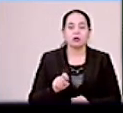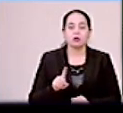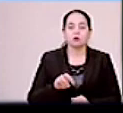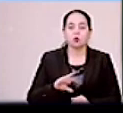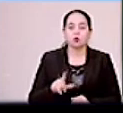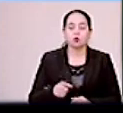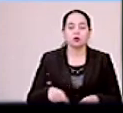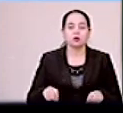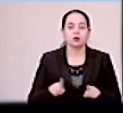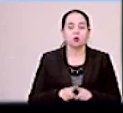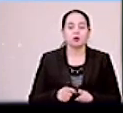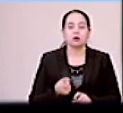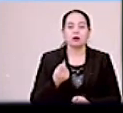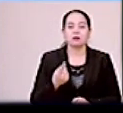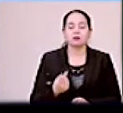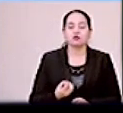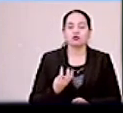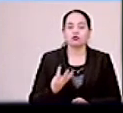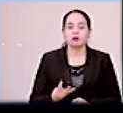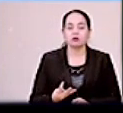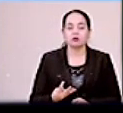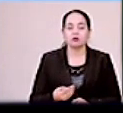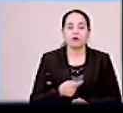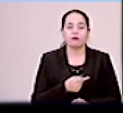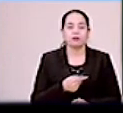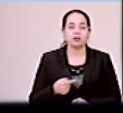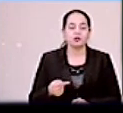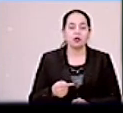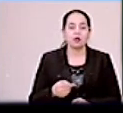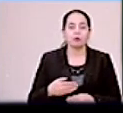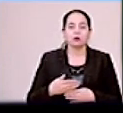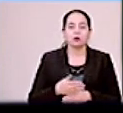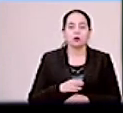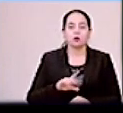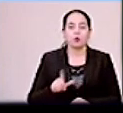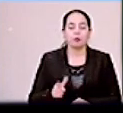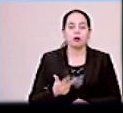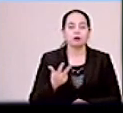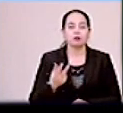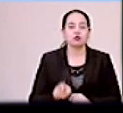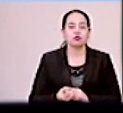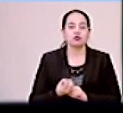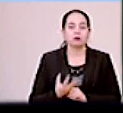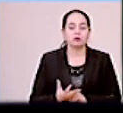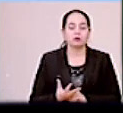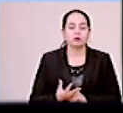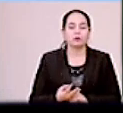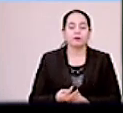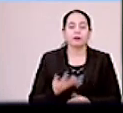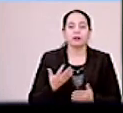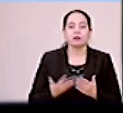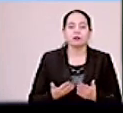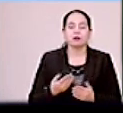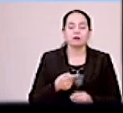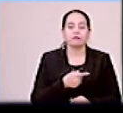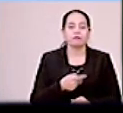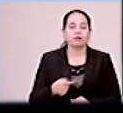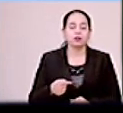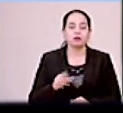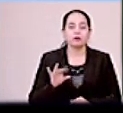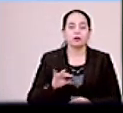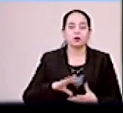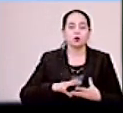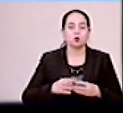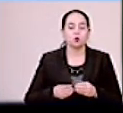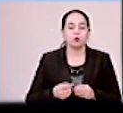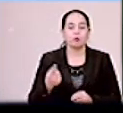разность. То есть 11 четырнадцатых вычитаем дробь 3 четырнадцатых. Если вычтем из